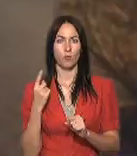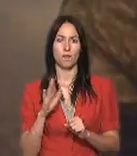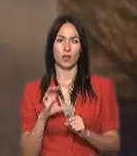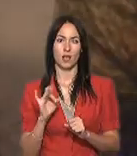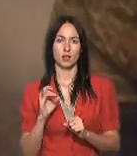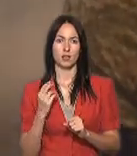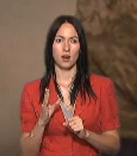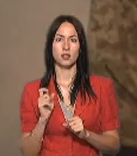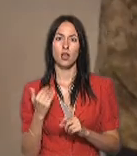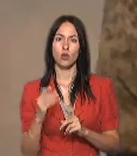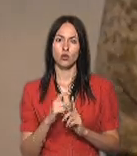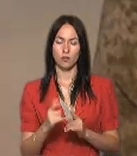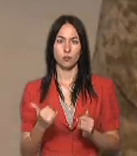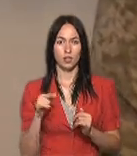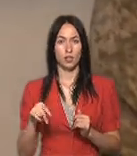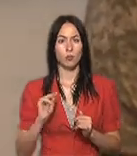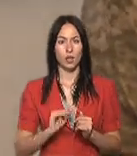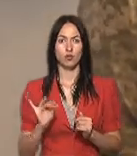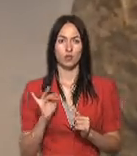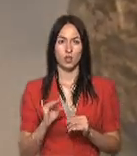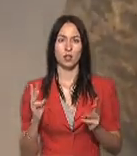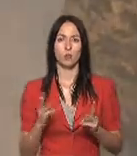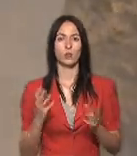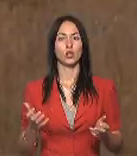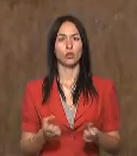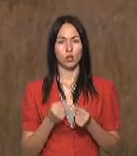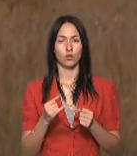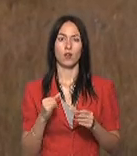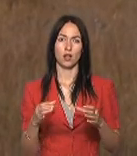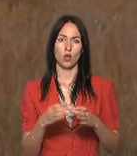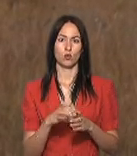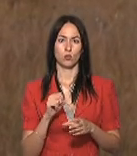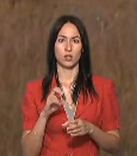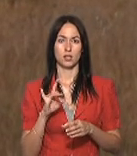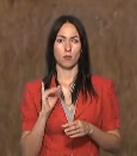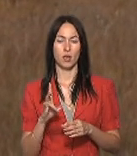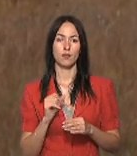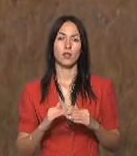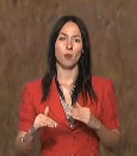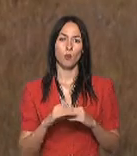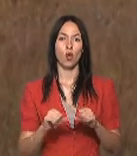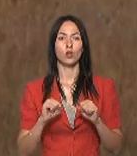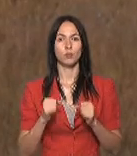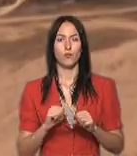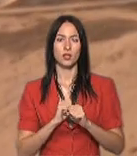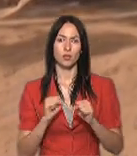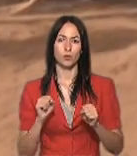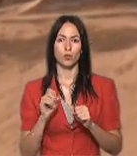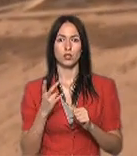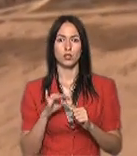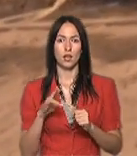За його словами, нині там працює інженерна пожежно-рятувальна техніка і групи саперів. На полігоні ймовірні вибухи снарядів,